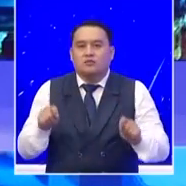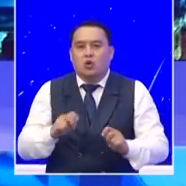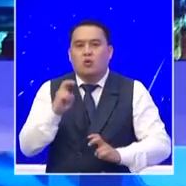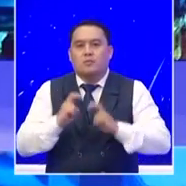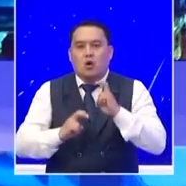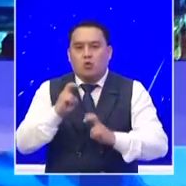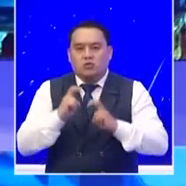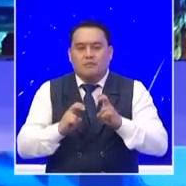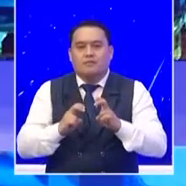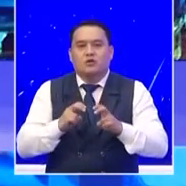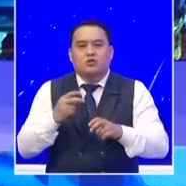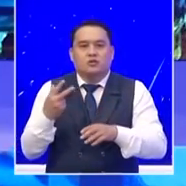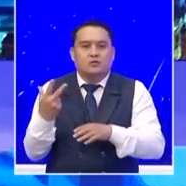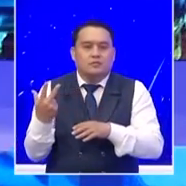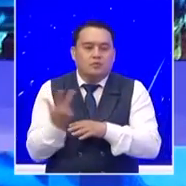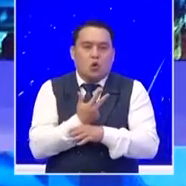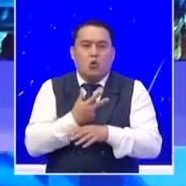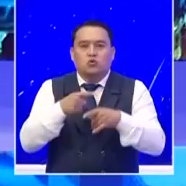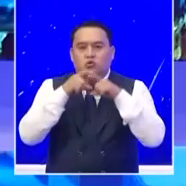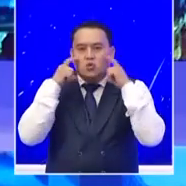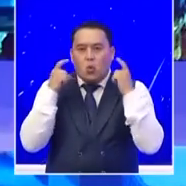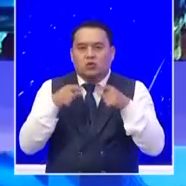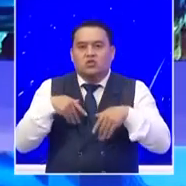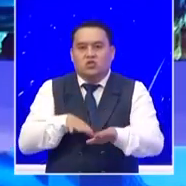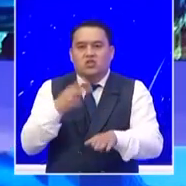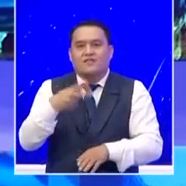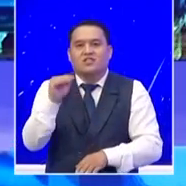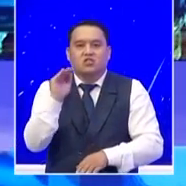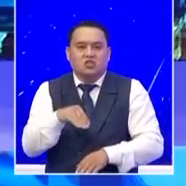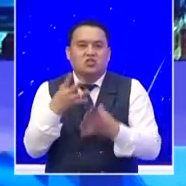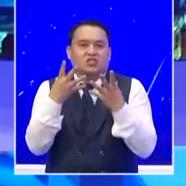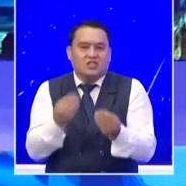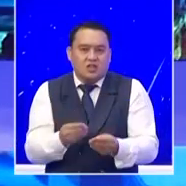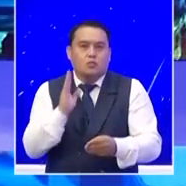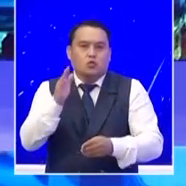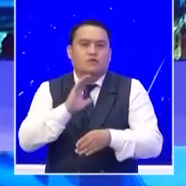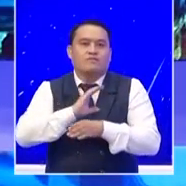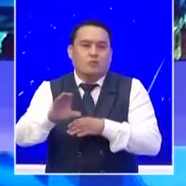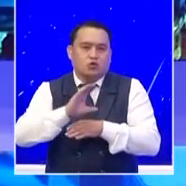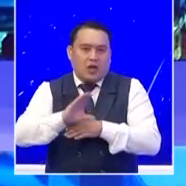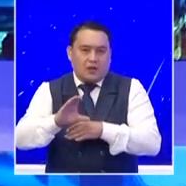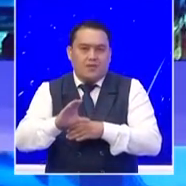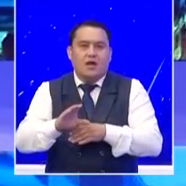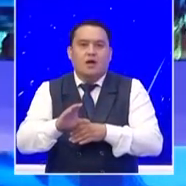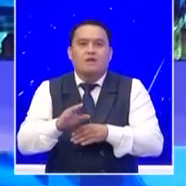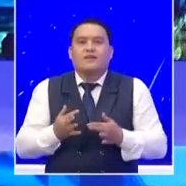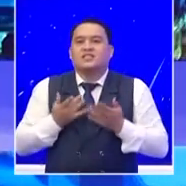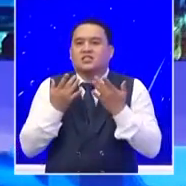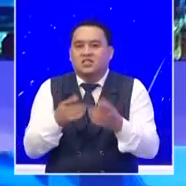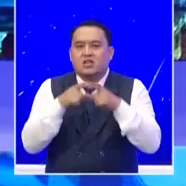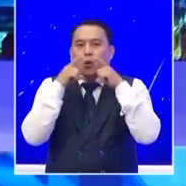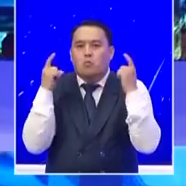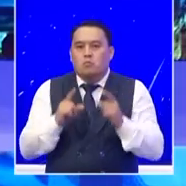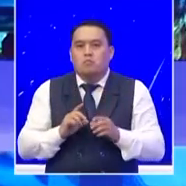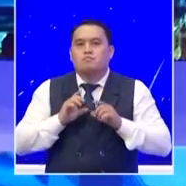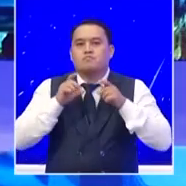запустили цех по производству трехслойных масок. В день там будут шить около 20 тысяч медицинских изделий. Уже скоро столь востребованный товар